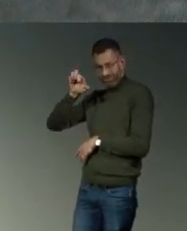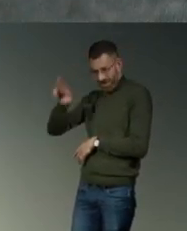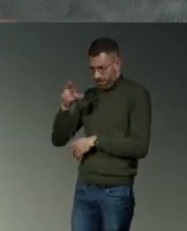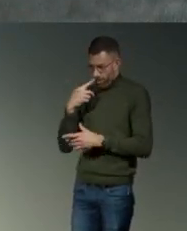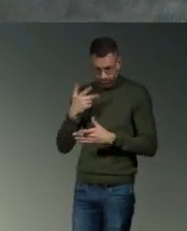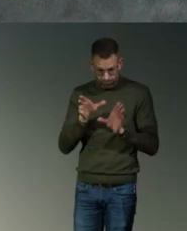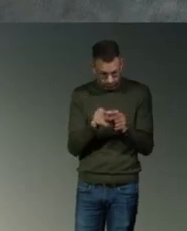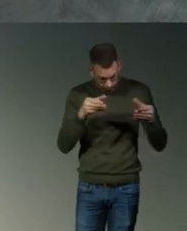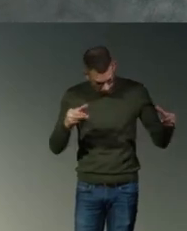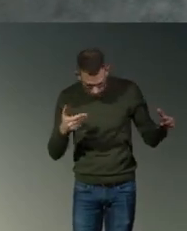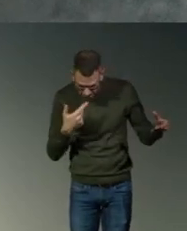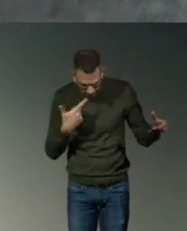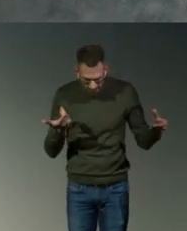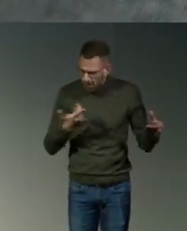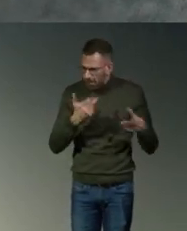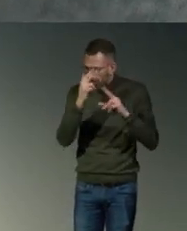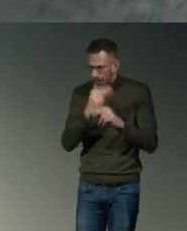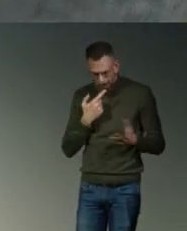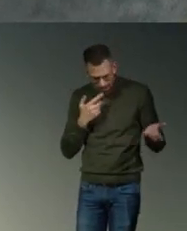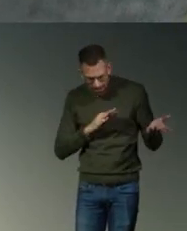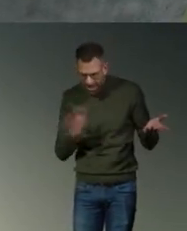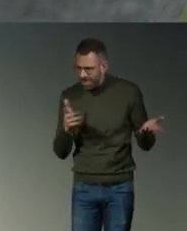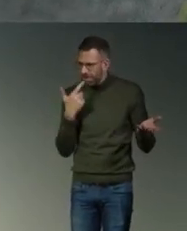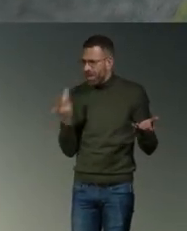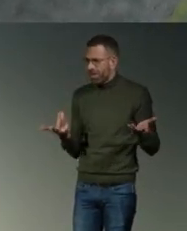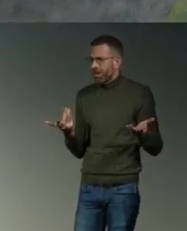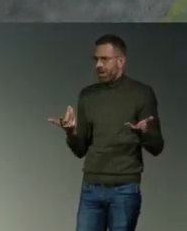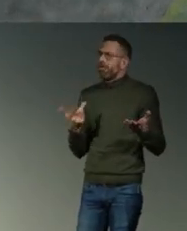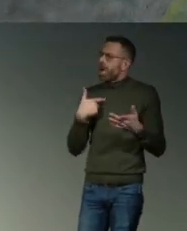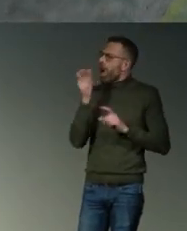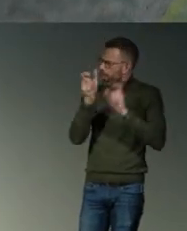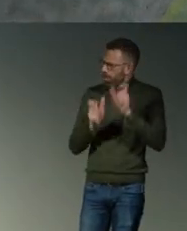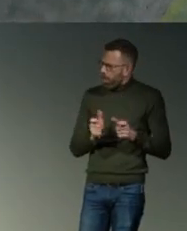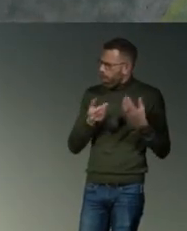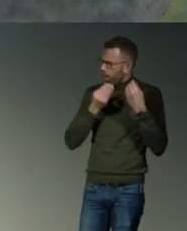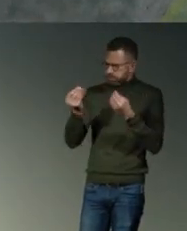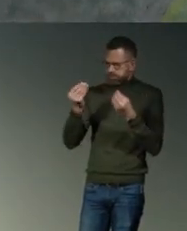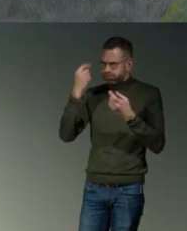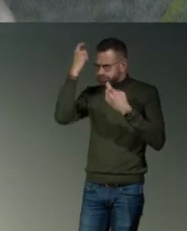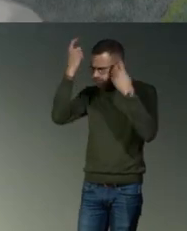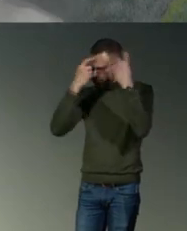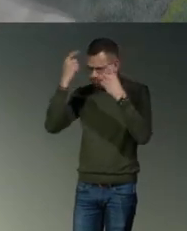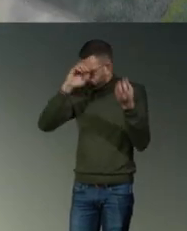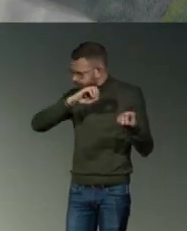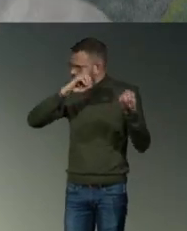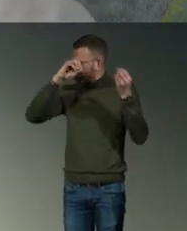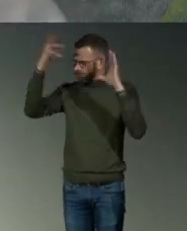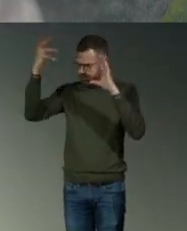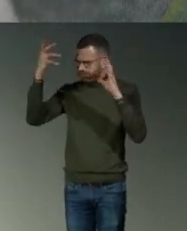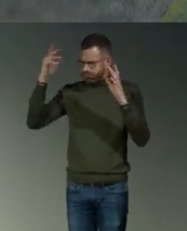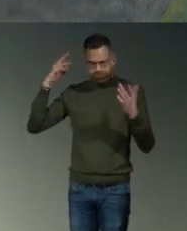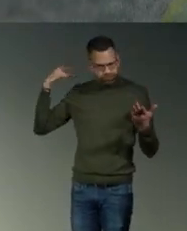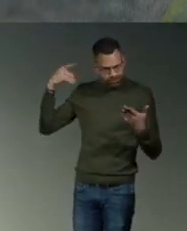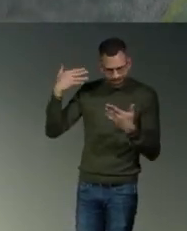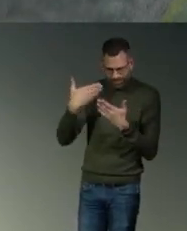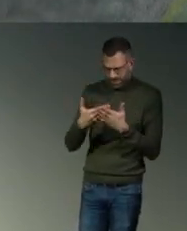récent, il y a tous les mots qui sont les fondations de notre pensée, qui sont les garants d'un